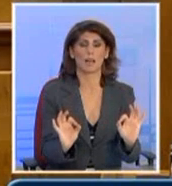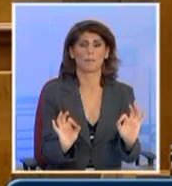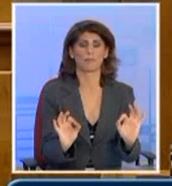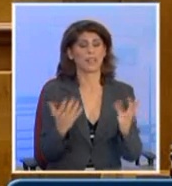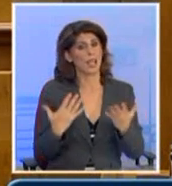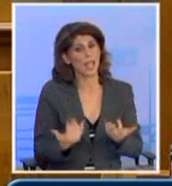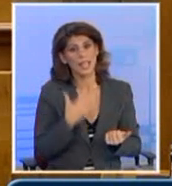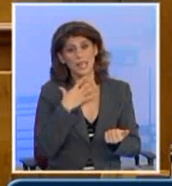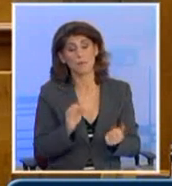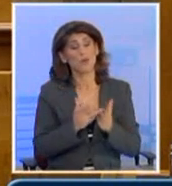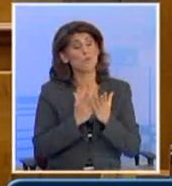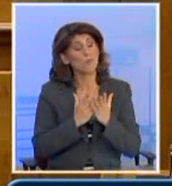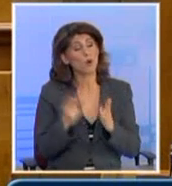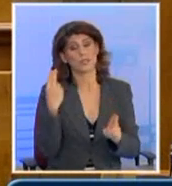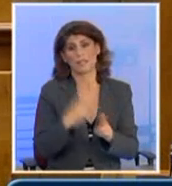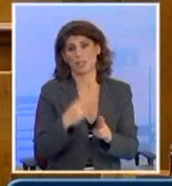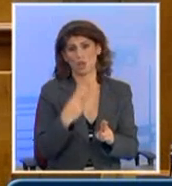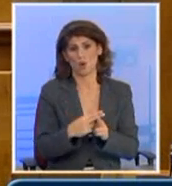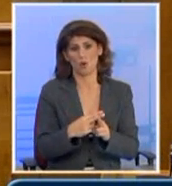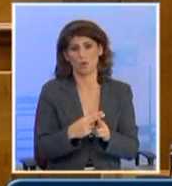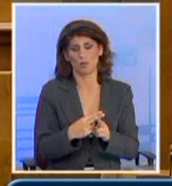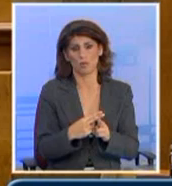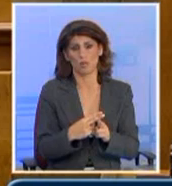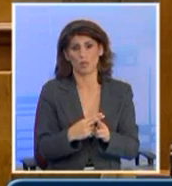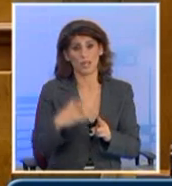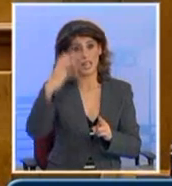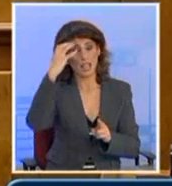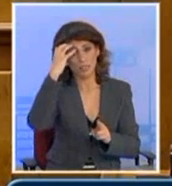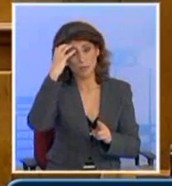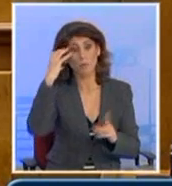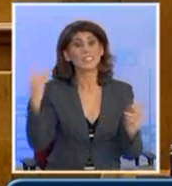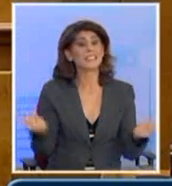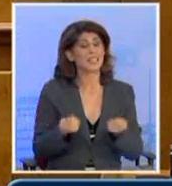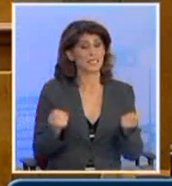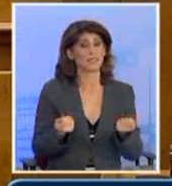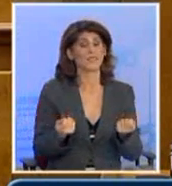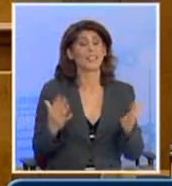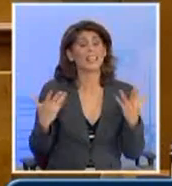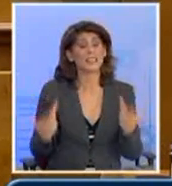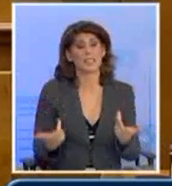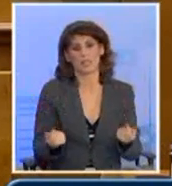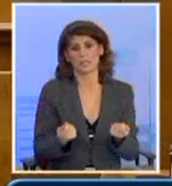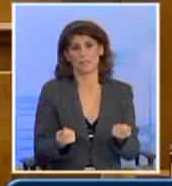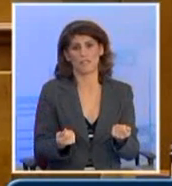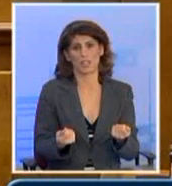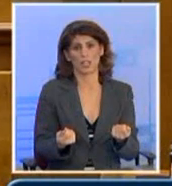Έχει λοιπόν πολύ μεγάλη σημασία να θυμόμαστε τι έχει συμβεί και γιατί έχει συμβεί.